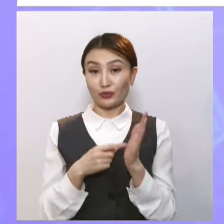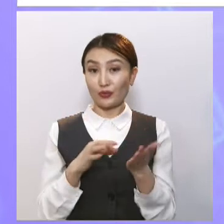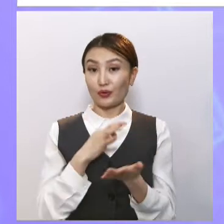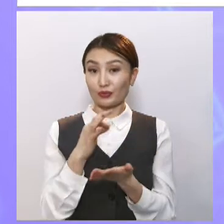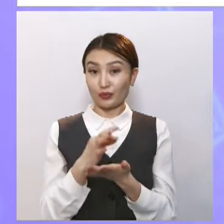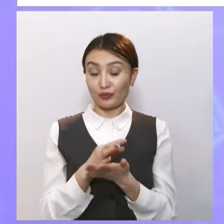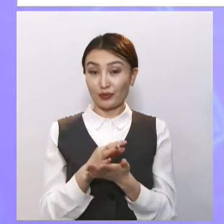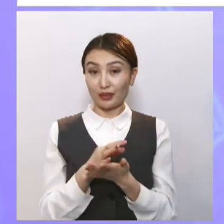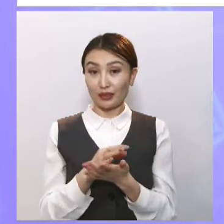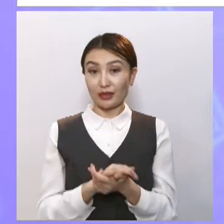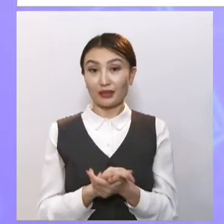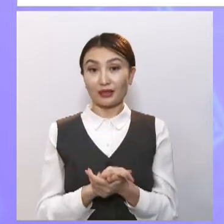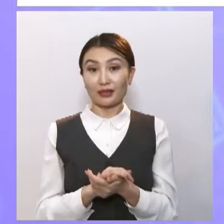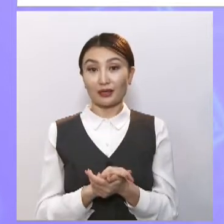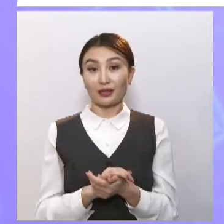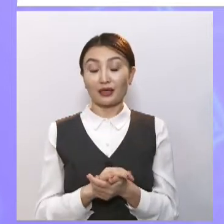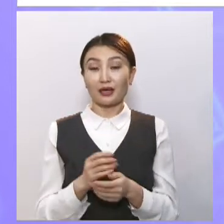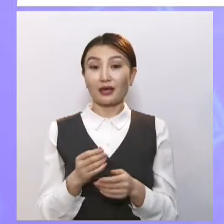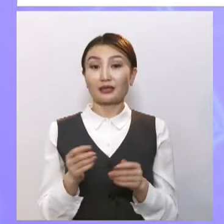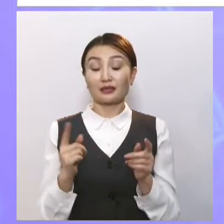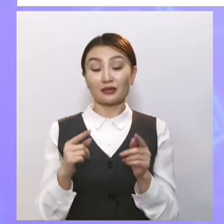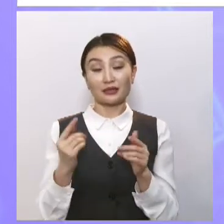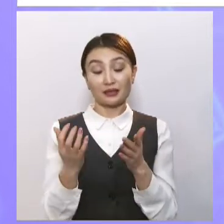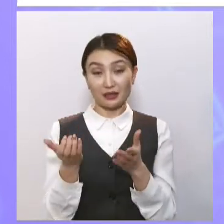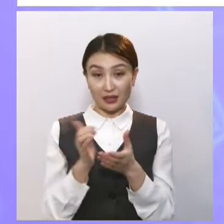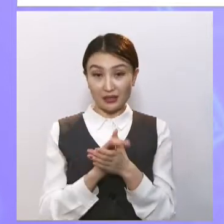берген сөздөр менен таанышасыңар.